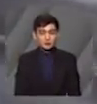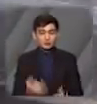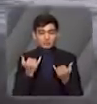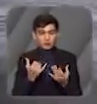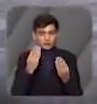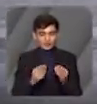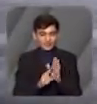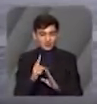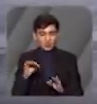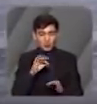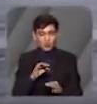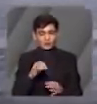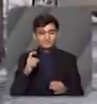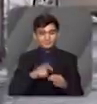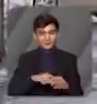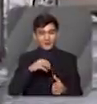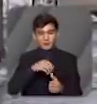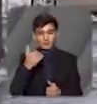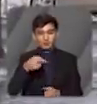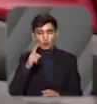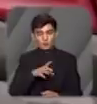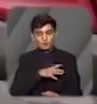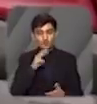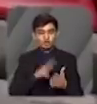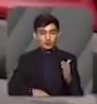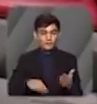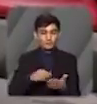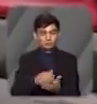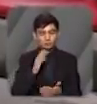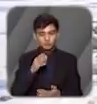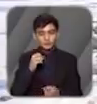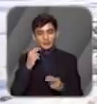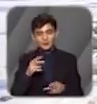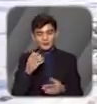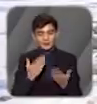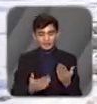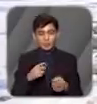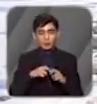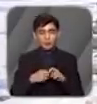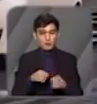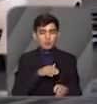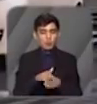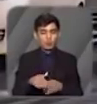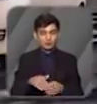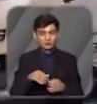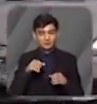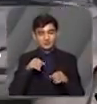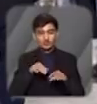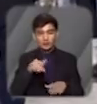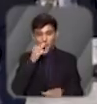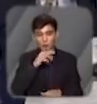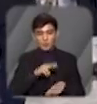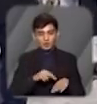Бүгіннен бастап тіркелмеген армян нөмірлі көліктерге айыппұл салына бастайма. Әлде бұл мәселені толық шеше алмаған